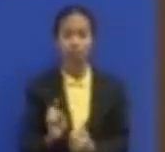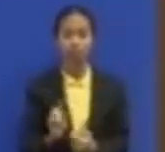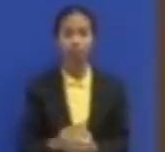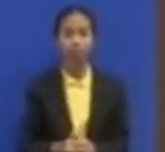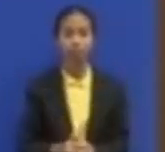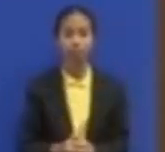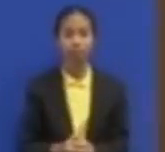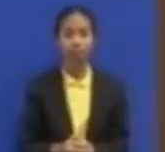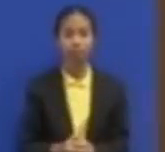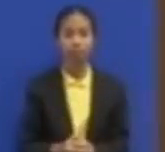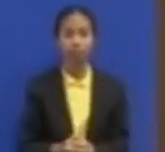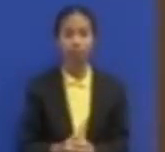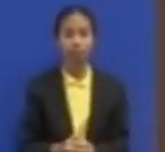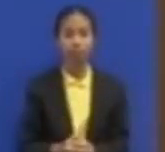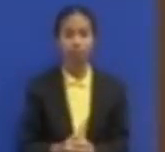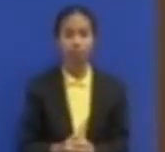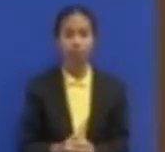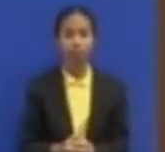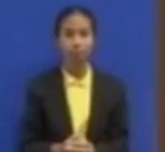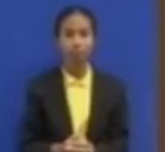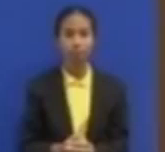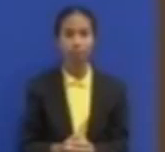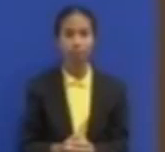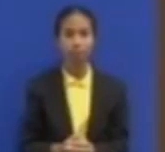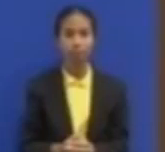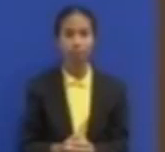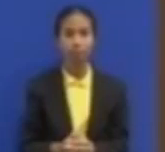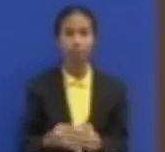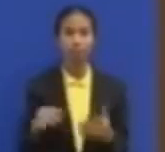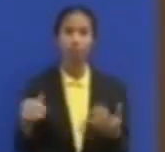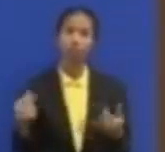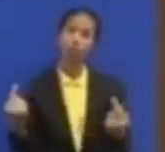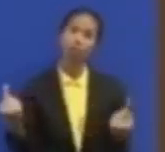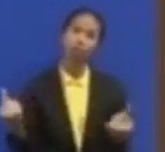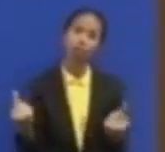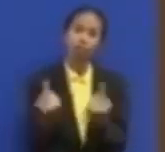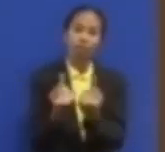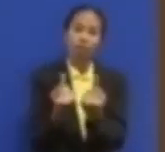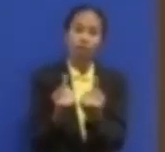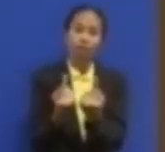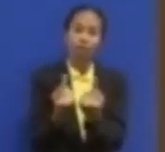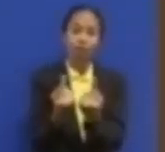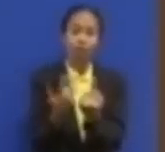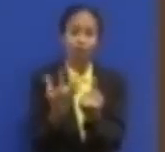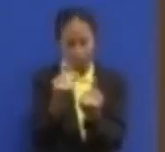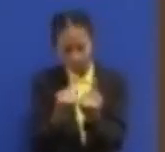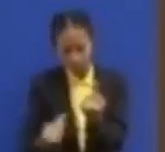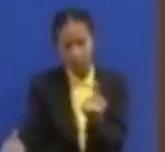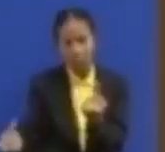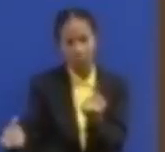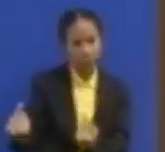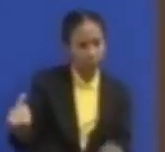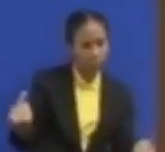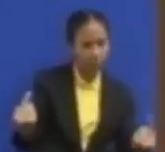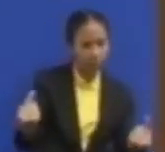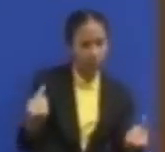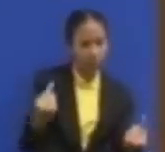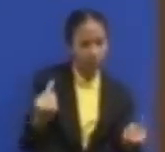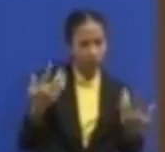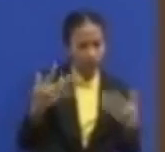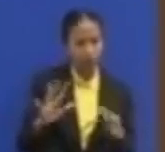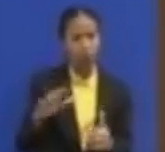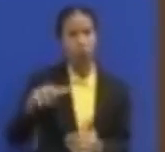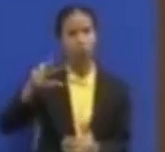มีฝ่ายใดฝ่ายหนึ่งถอนไหมถ้าไม่ถอนก็ต้องนับว่าใครแพ้ใครชนะอ